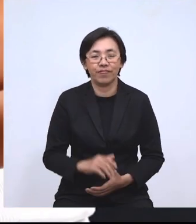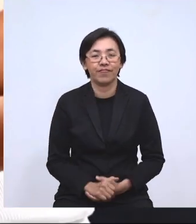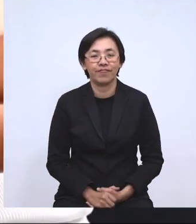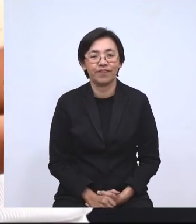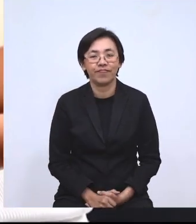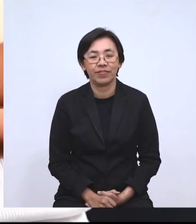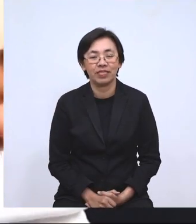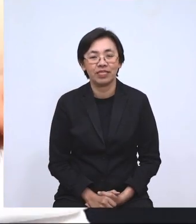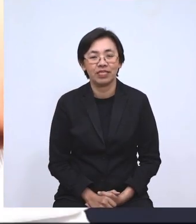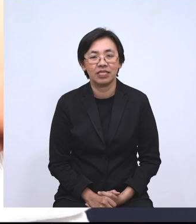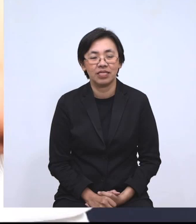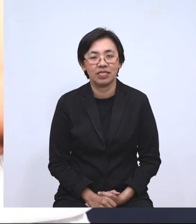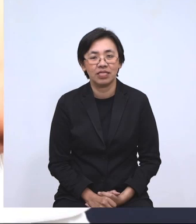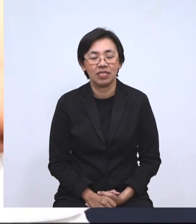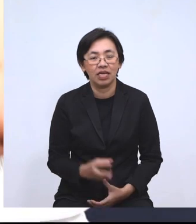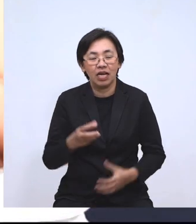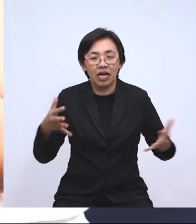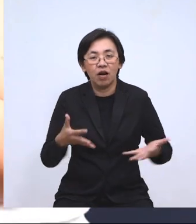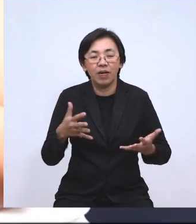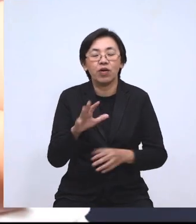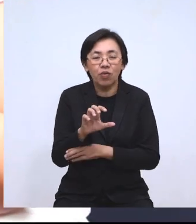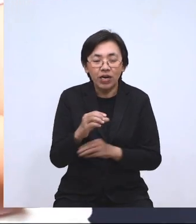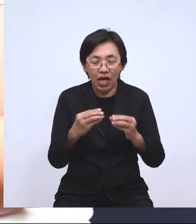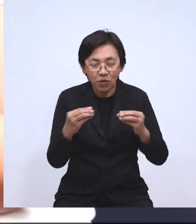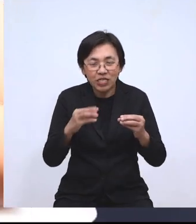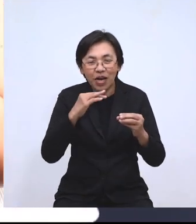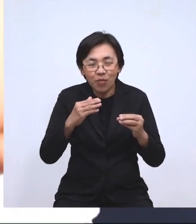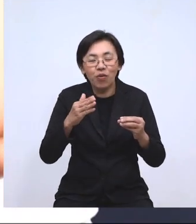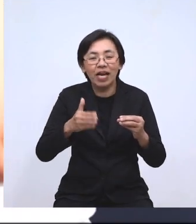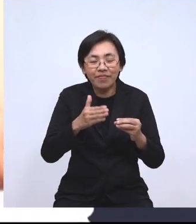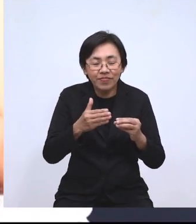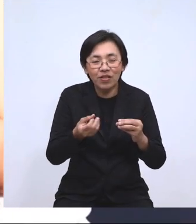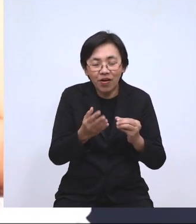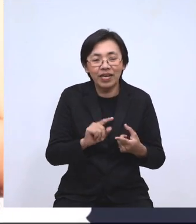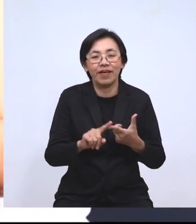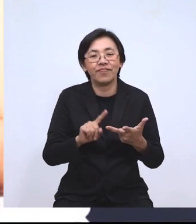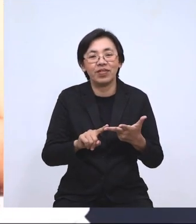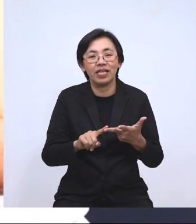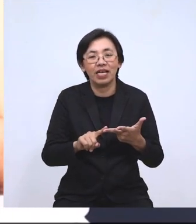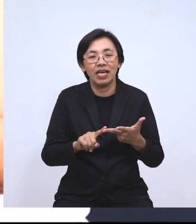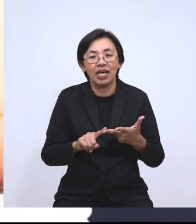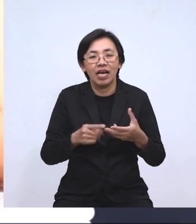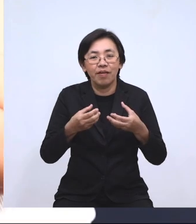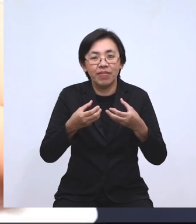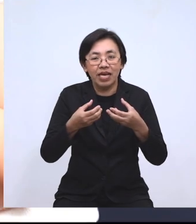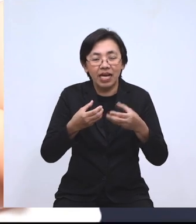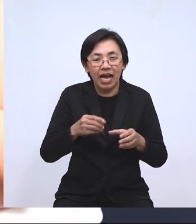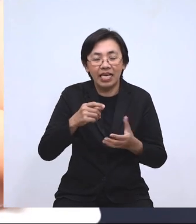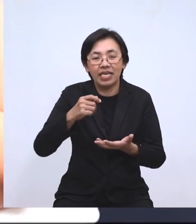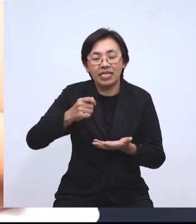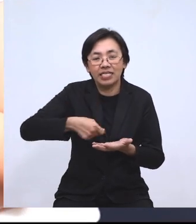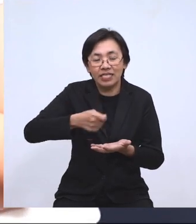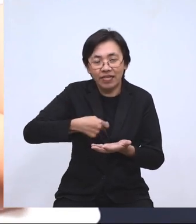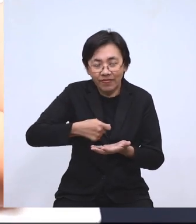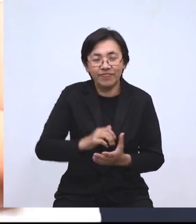ล้วก็มีข้าวผัดกุ้งแล้วก็มีกุนเชียงซึ่งเป็นแล้วก็มีไข่เจียว ไข่เจียวทีนี้